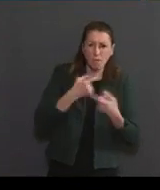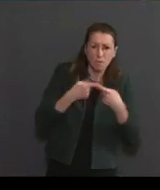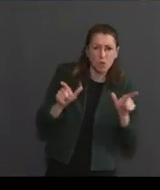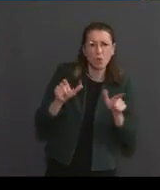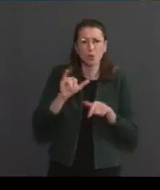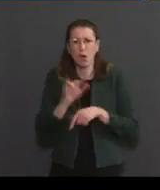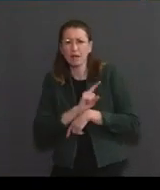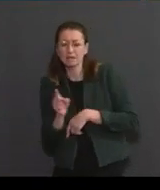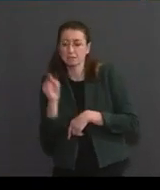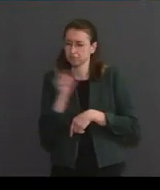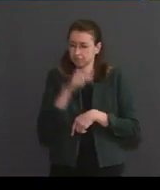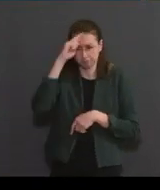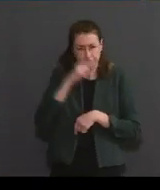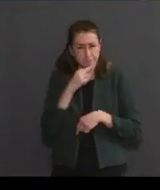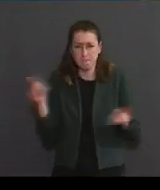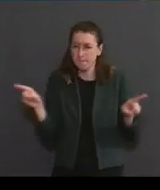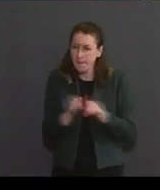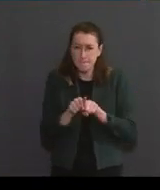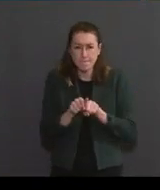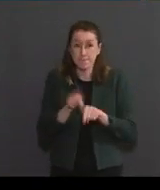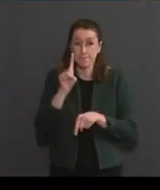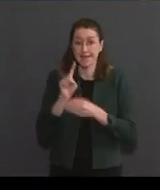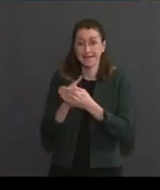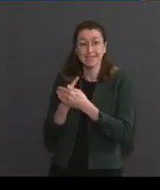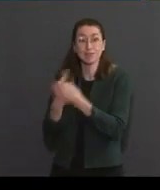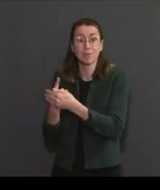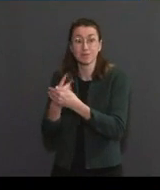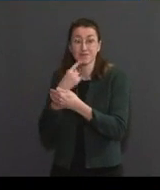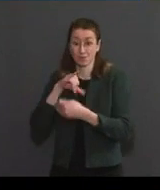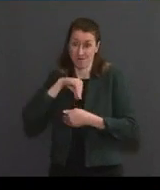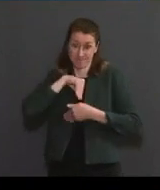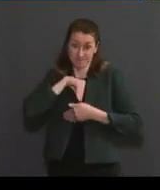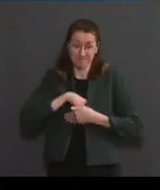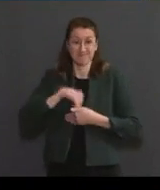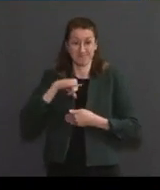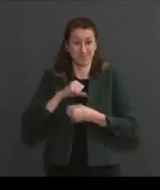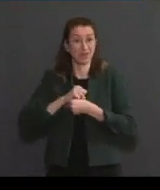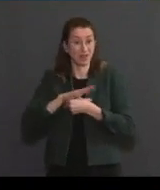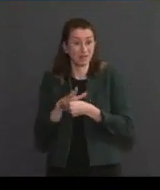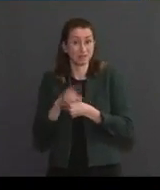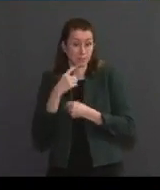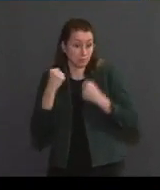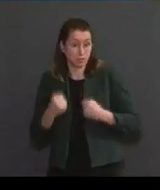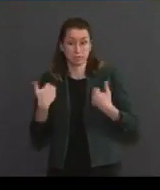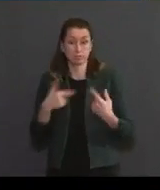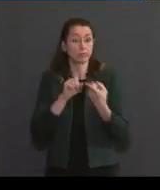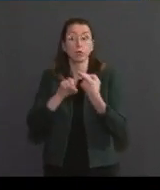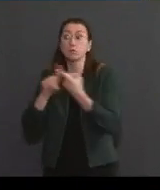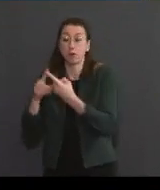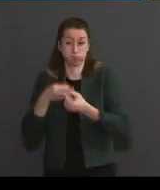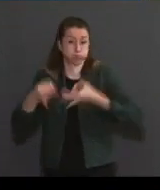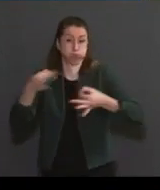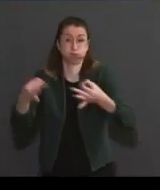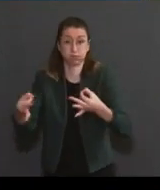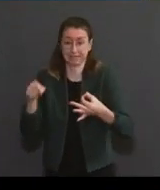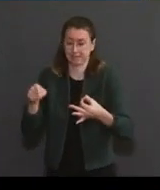êtes infecté, donc vous êtes certainement potentiellement infectant pour d'autres personnes. Et donc, il faudra